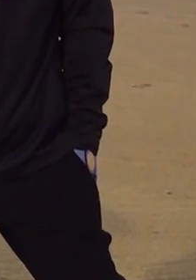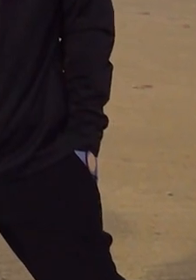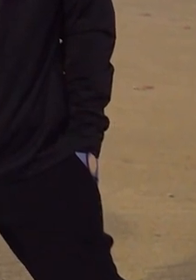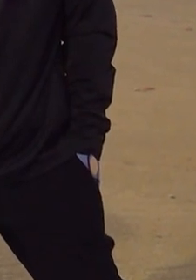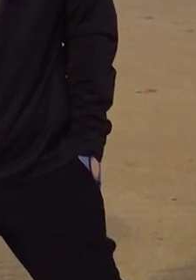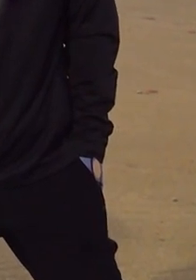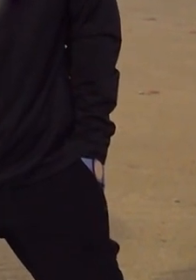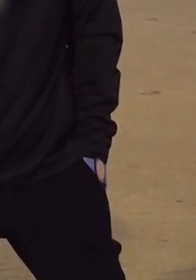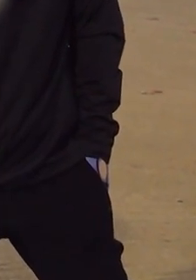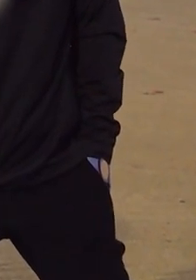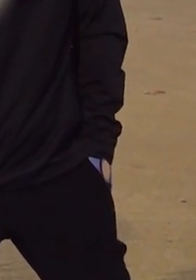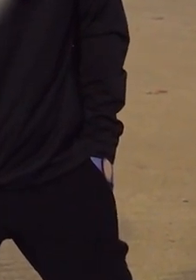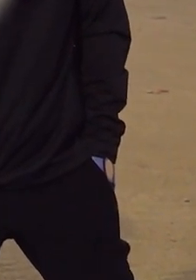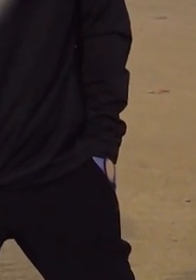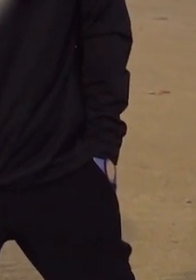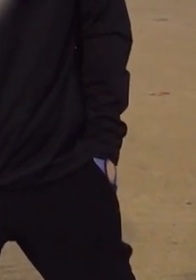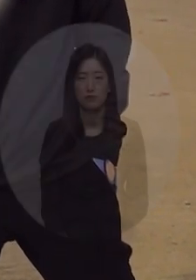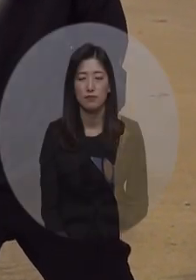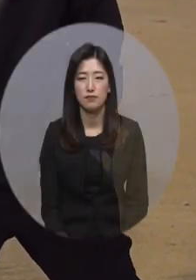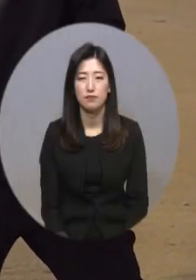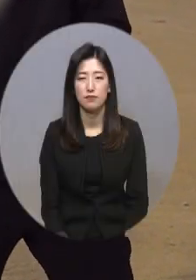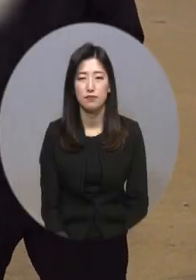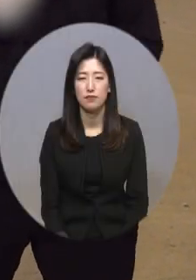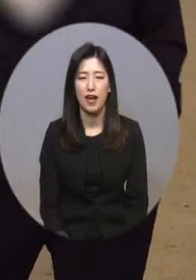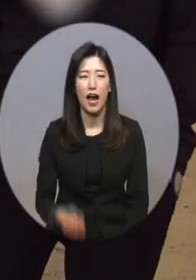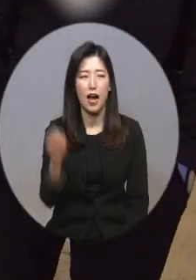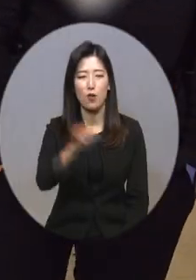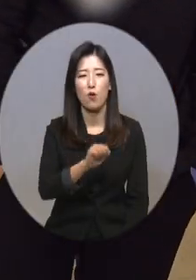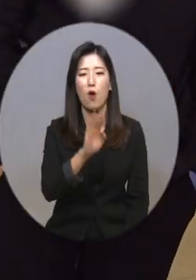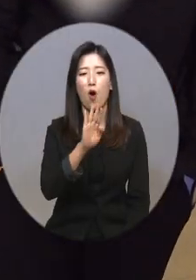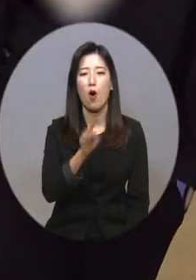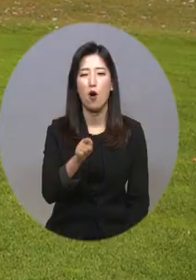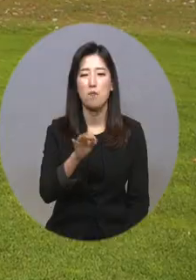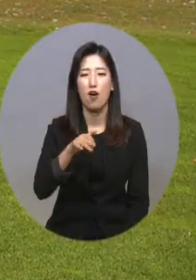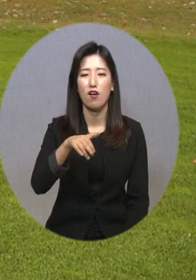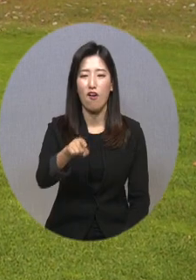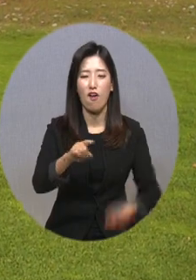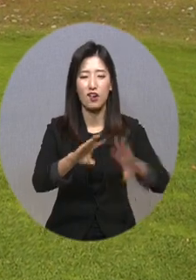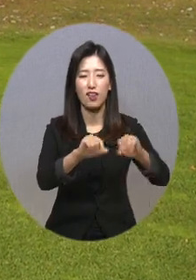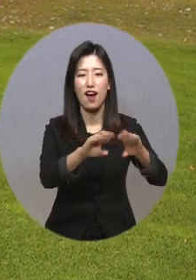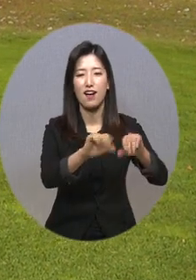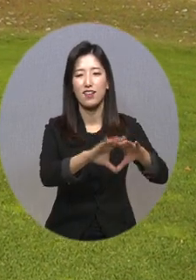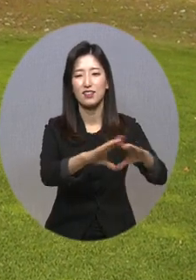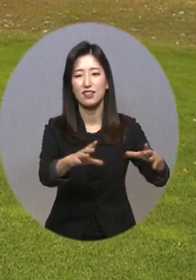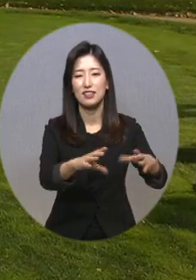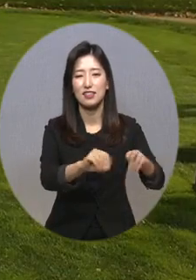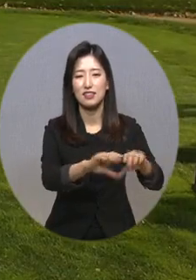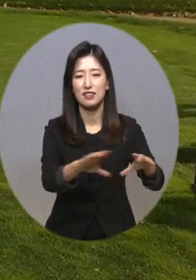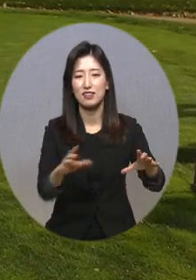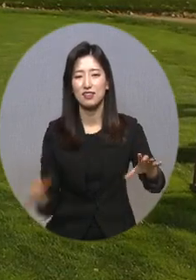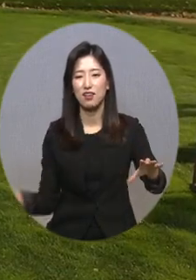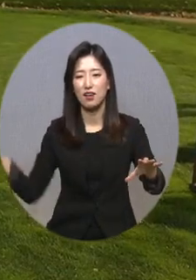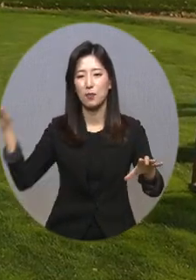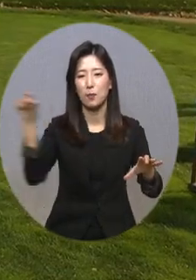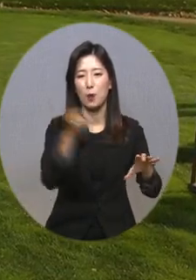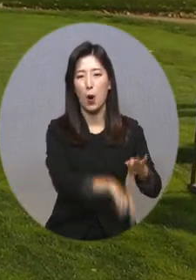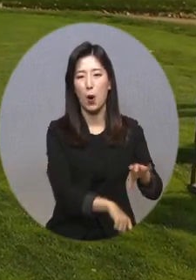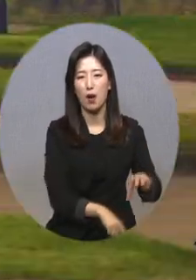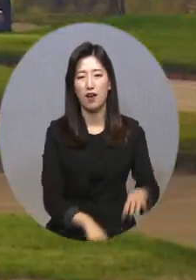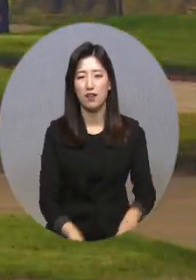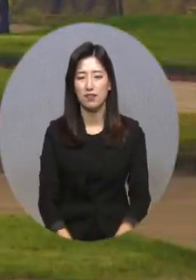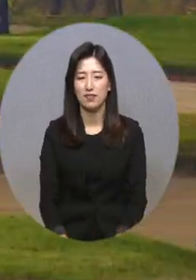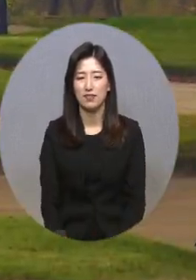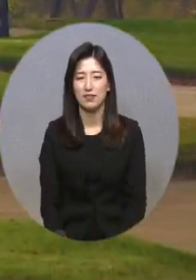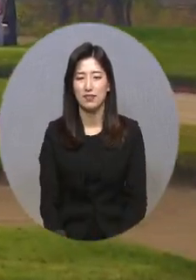5 뭐 먹어요 산업부 무엇보 커요 아 아